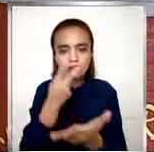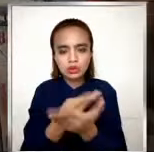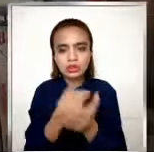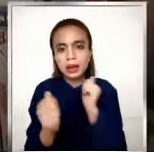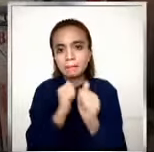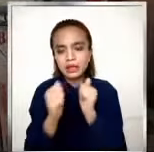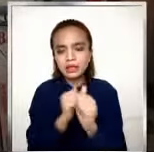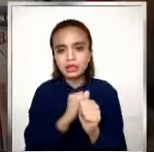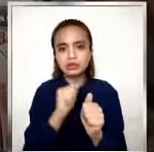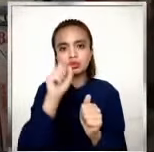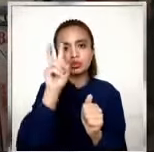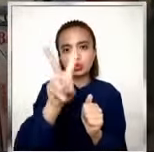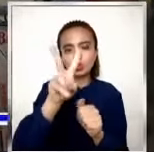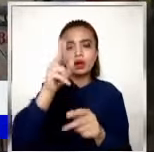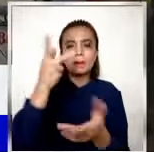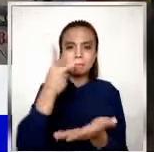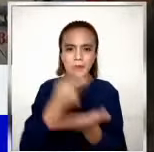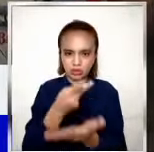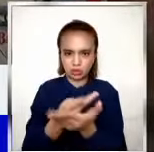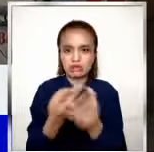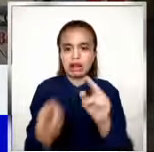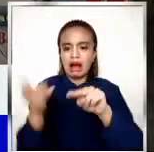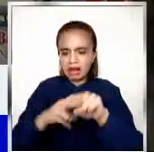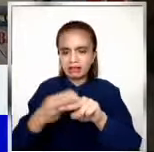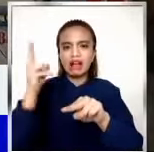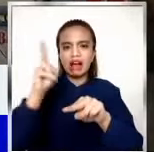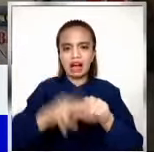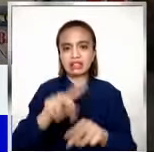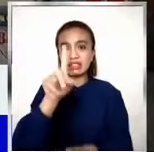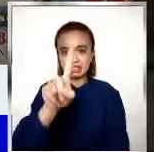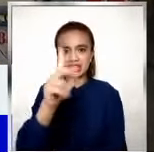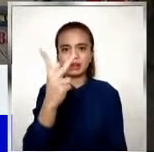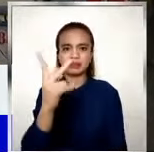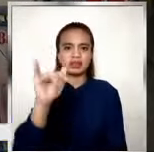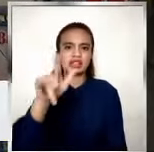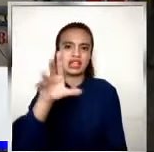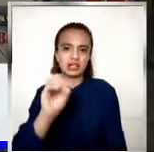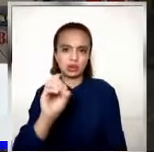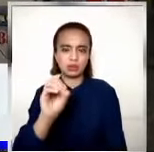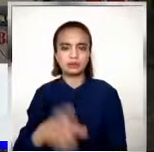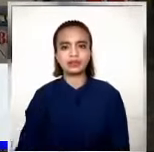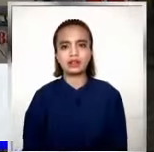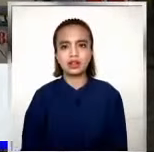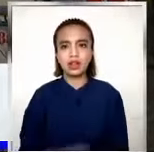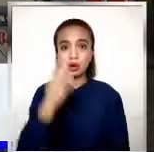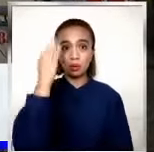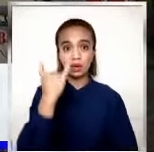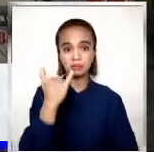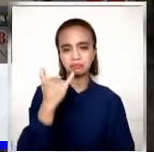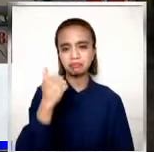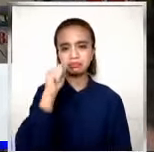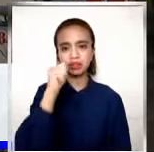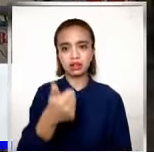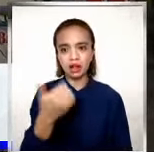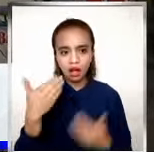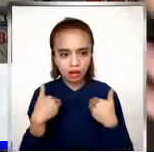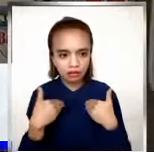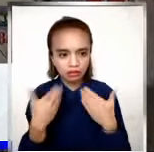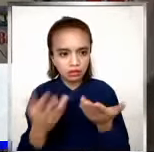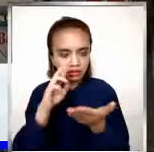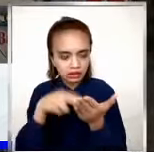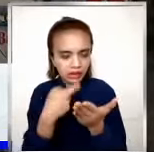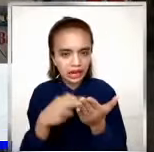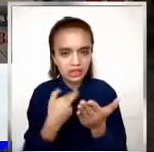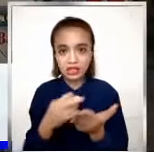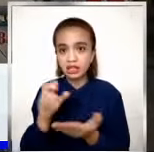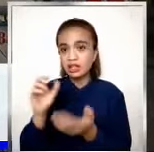kilo. Bibili ako 1 kilo kalahati. Ganun. Para kung kinabukasan walang kita, meron ng bigas. Eh kung tataas ko, makapabili